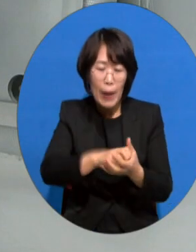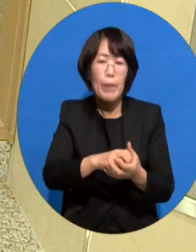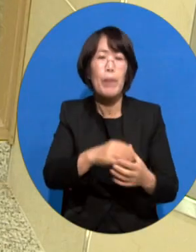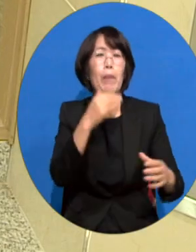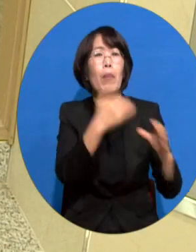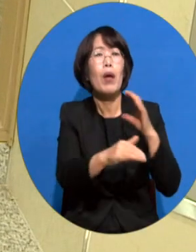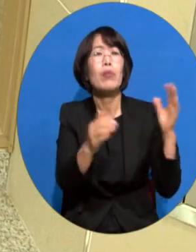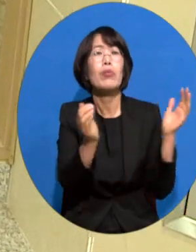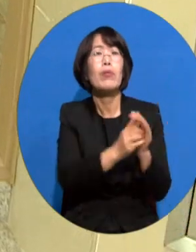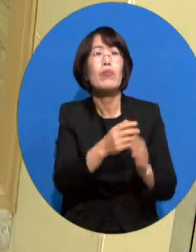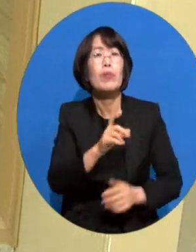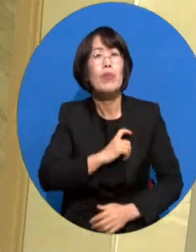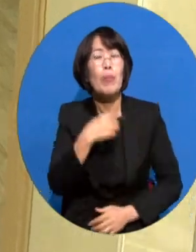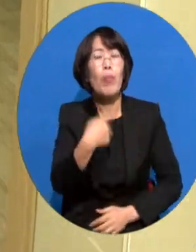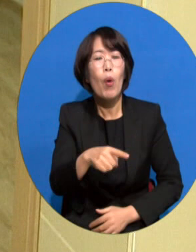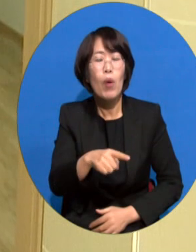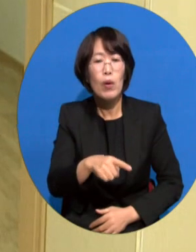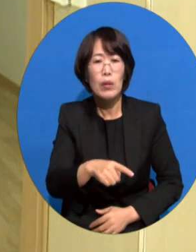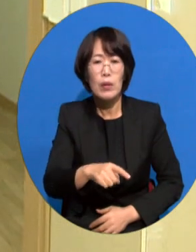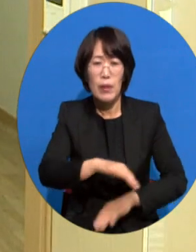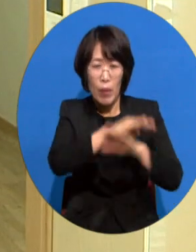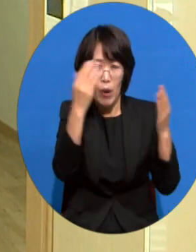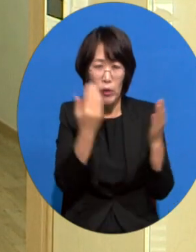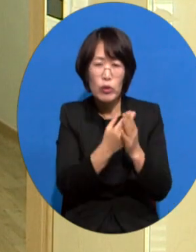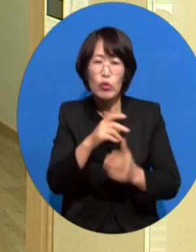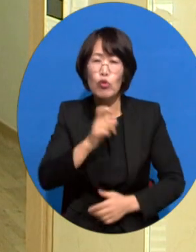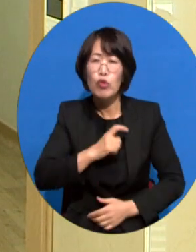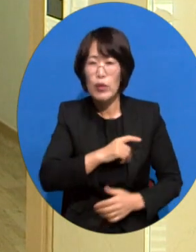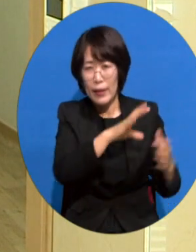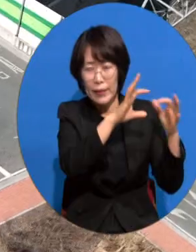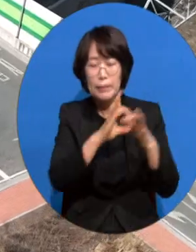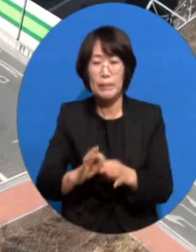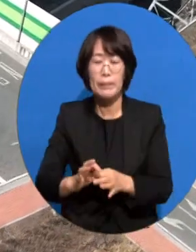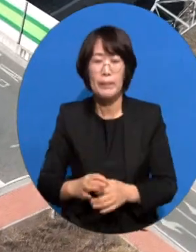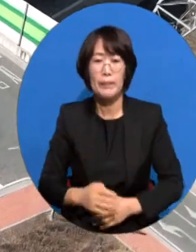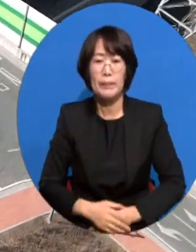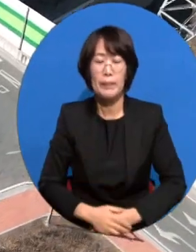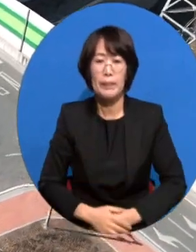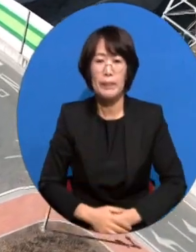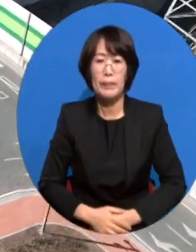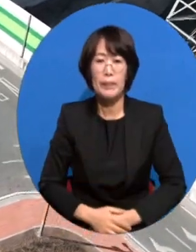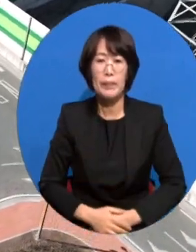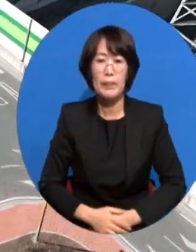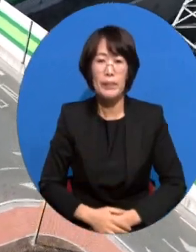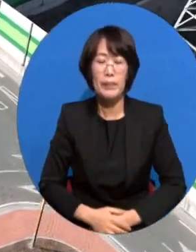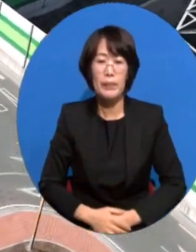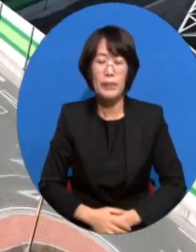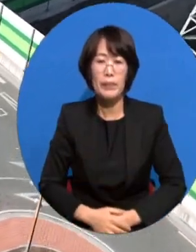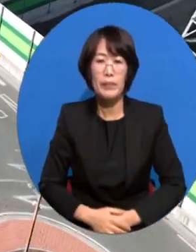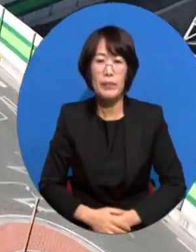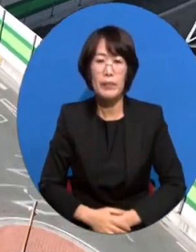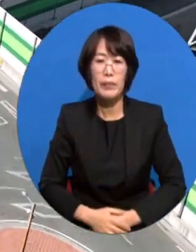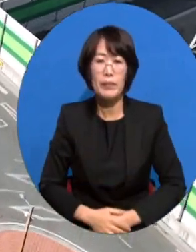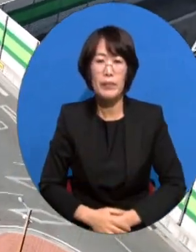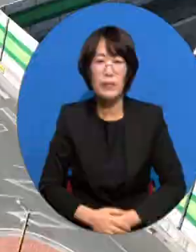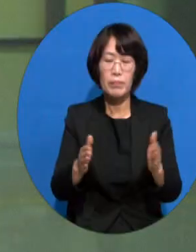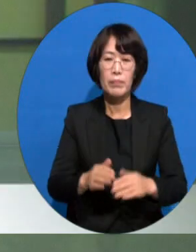등 목포 화장장 운영 전반에 대한 의혹은 계속되고 있습니다. MBC 뉴스 박종호입니다.